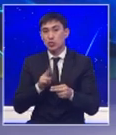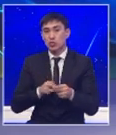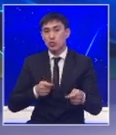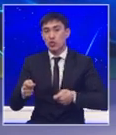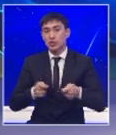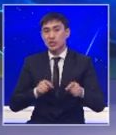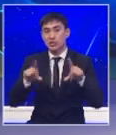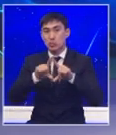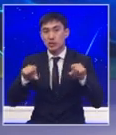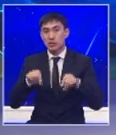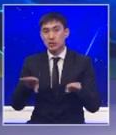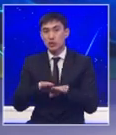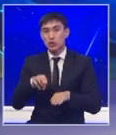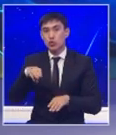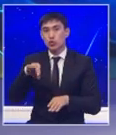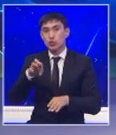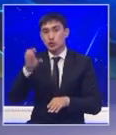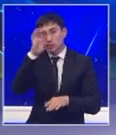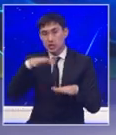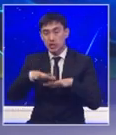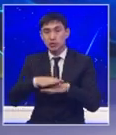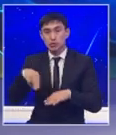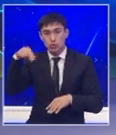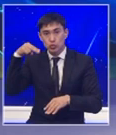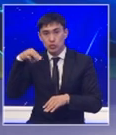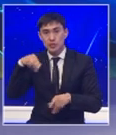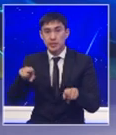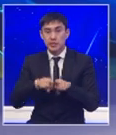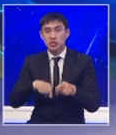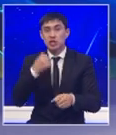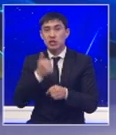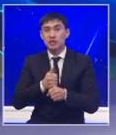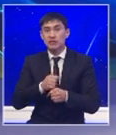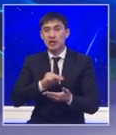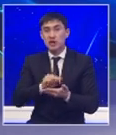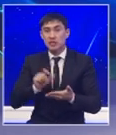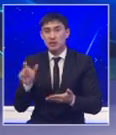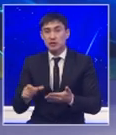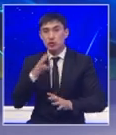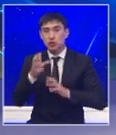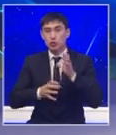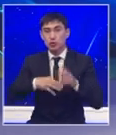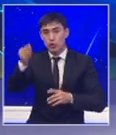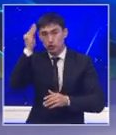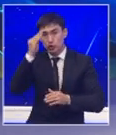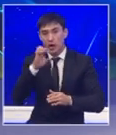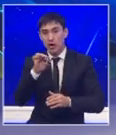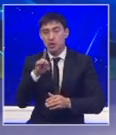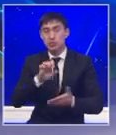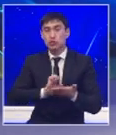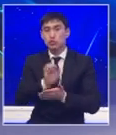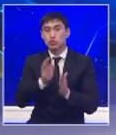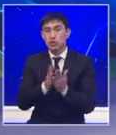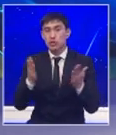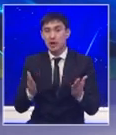руководитель департамента тюркских стран из Турции а также главный редактор международного научно-академического журнала